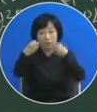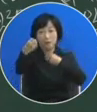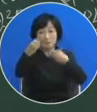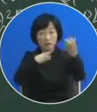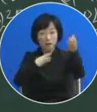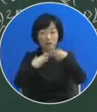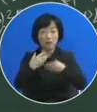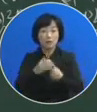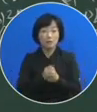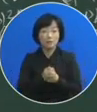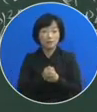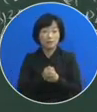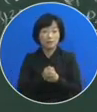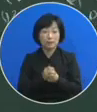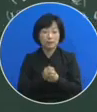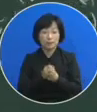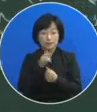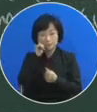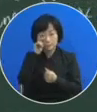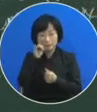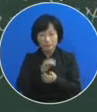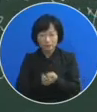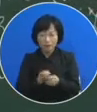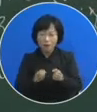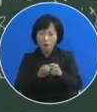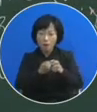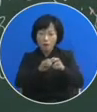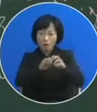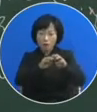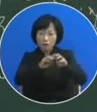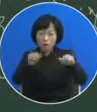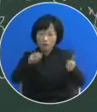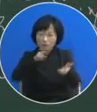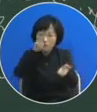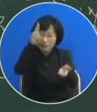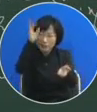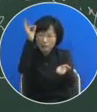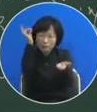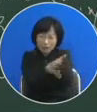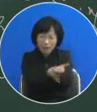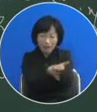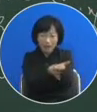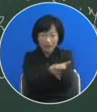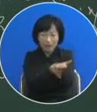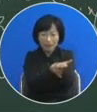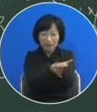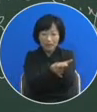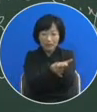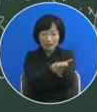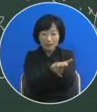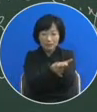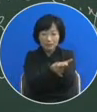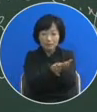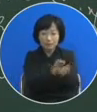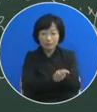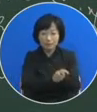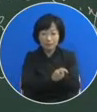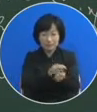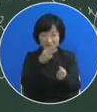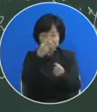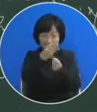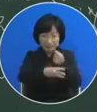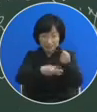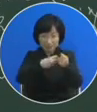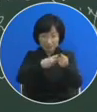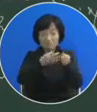and you won't 그러니까 be able to build on it. 엄청 싸요. But the land was very cheap. 사자했잖아요. And so they wanted us to buy it. 3년 만에 또 아파트 지었어. And think about it,